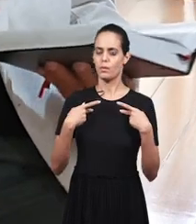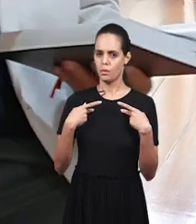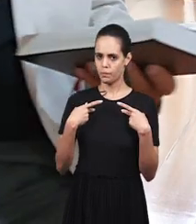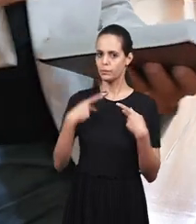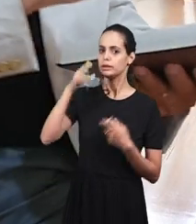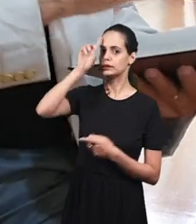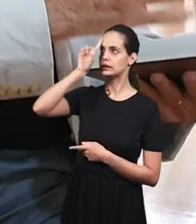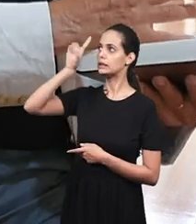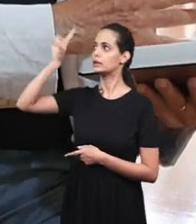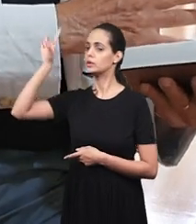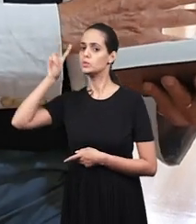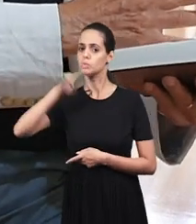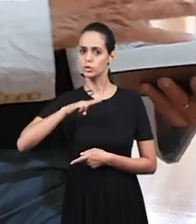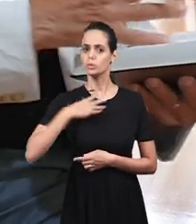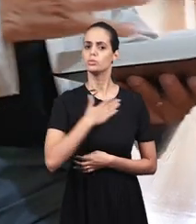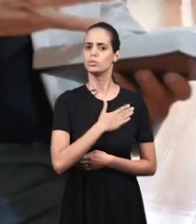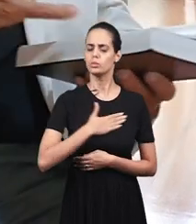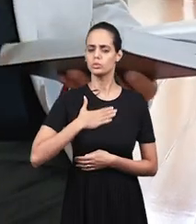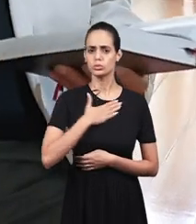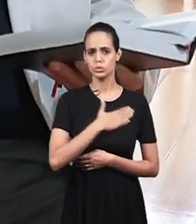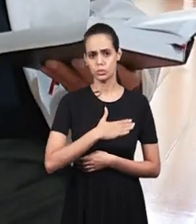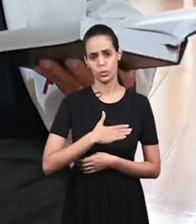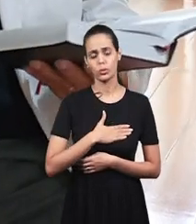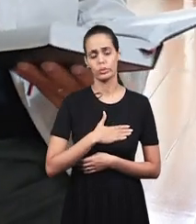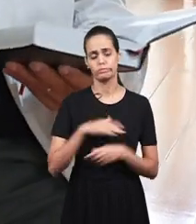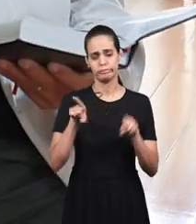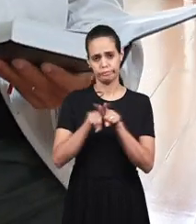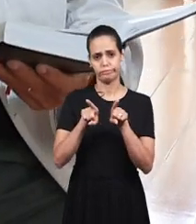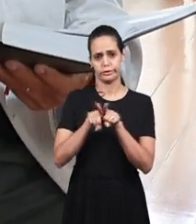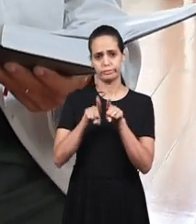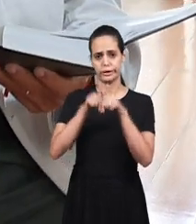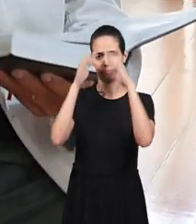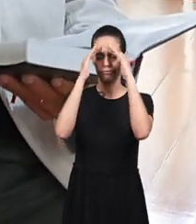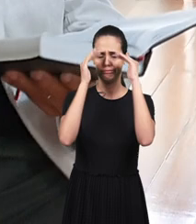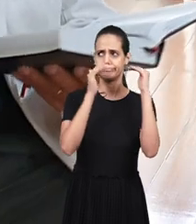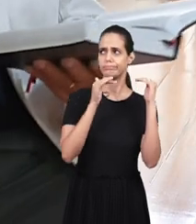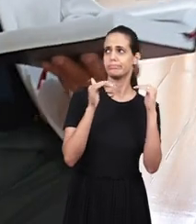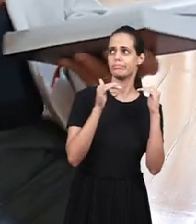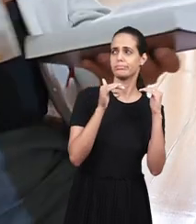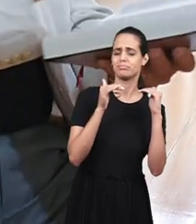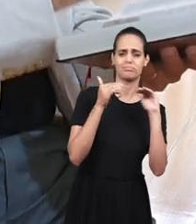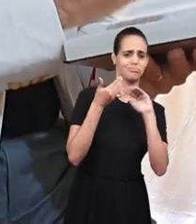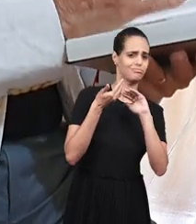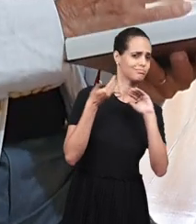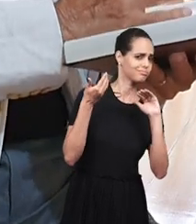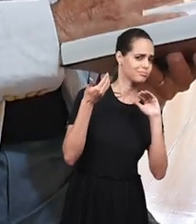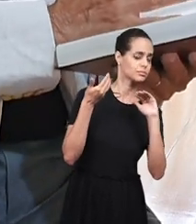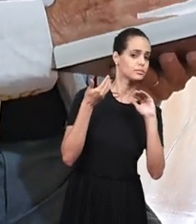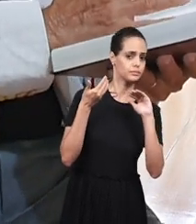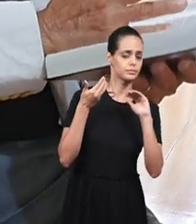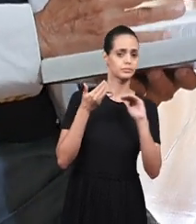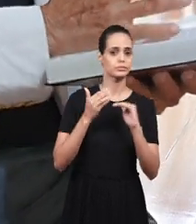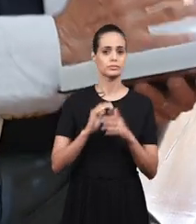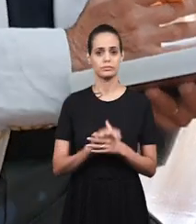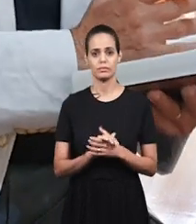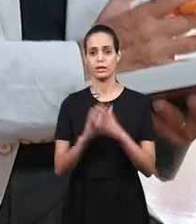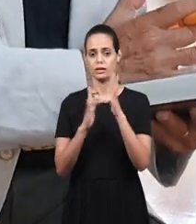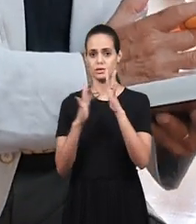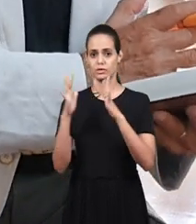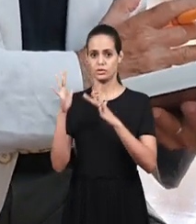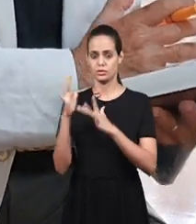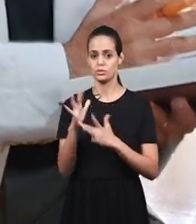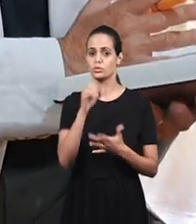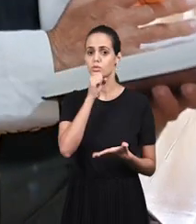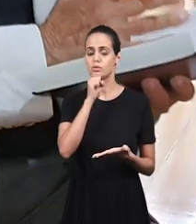des hommes dans leur façon de vivre, des hommes qui ont plu à Dieu et des hommes qui n'ont pas plu